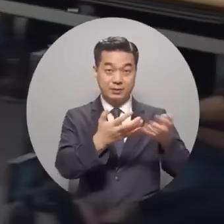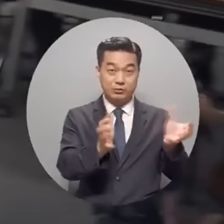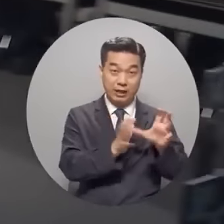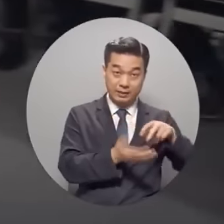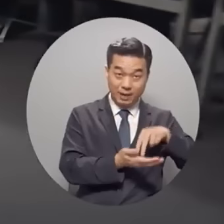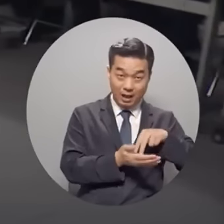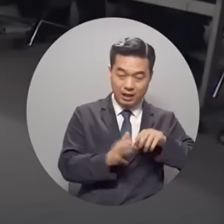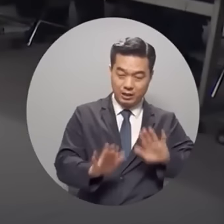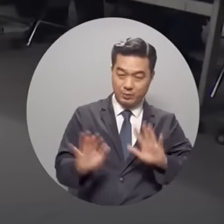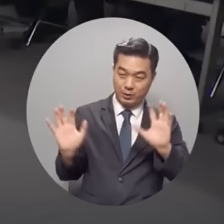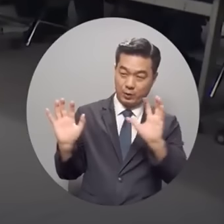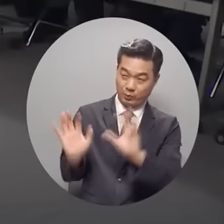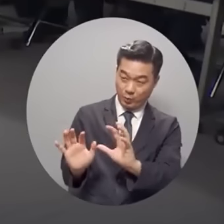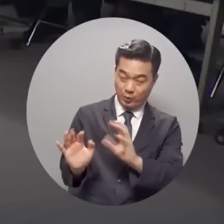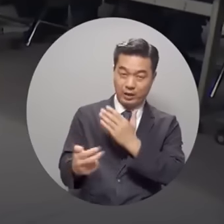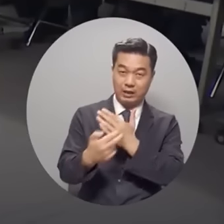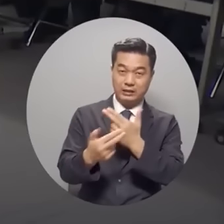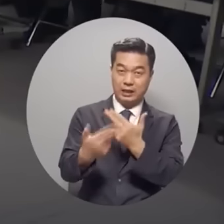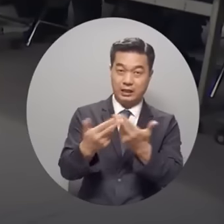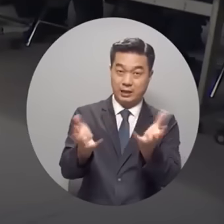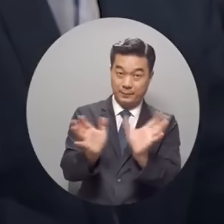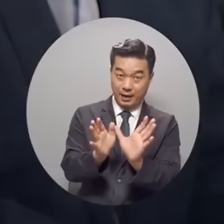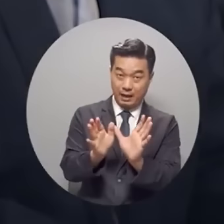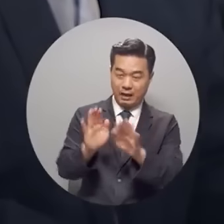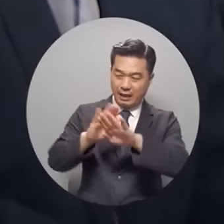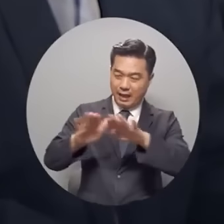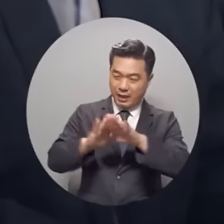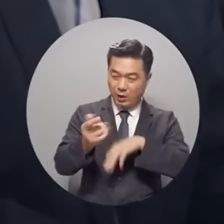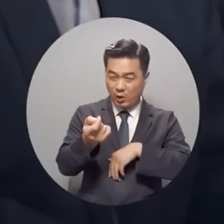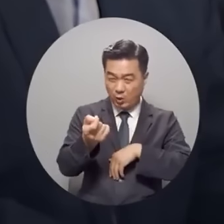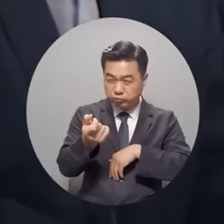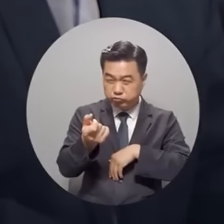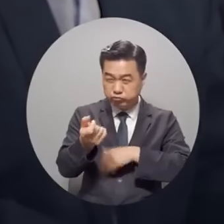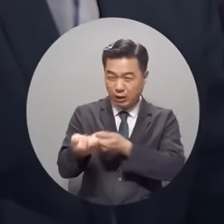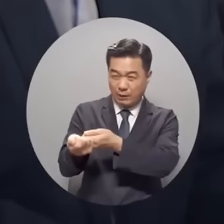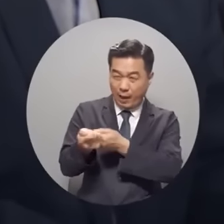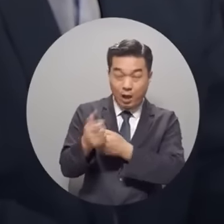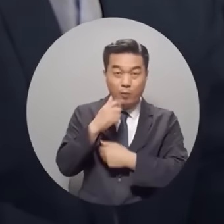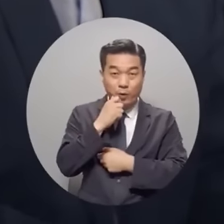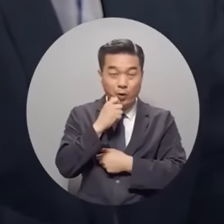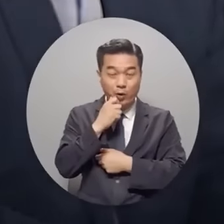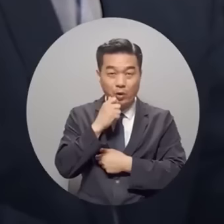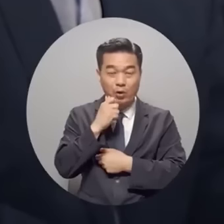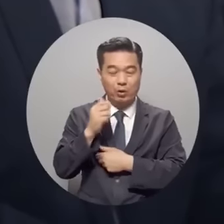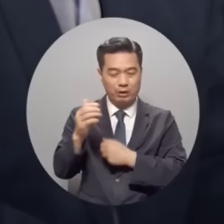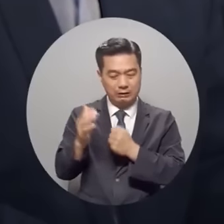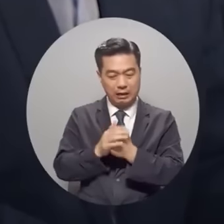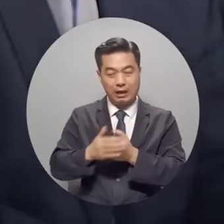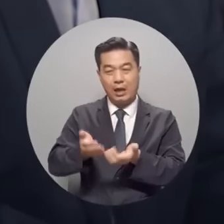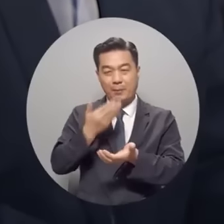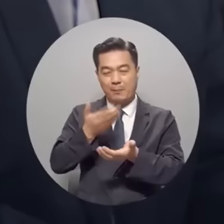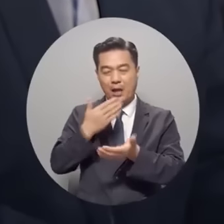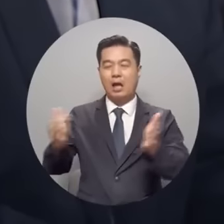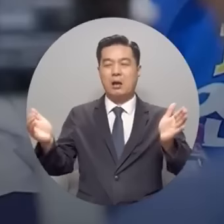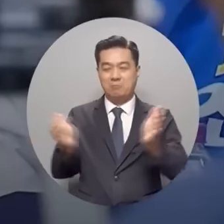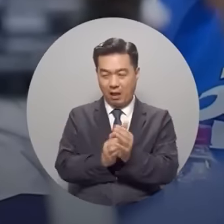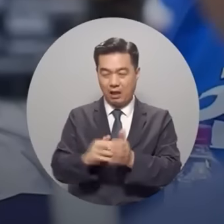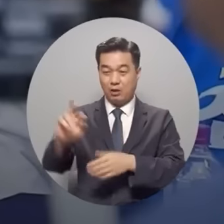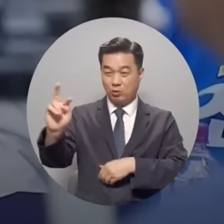이번 회동에서 의료대란을 해결할 작은 실마리라도 만들어내지 못한 채 단지 밥만 먹고 돌아온다면